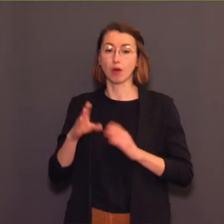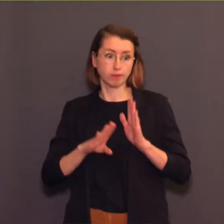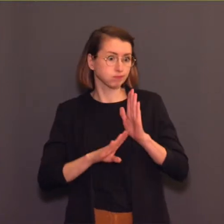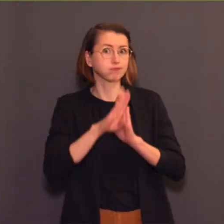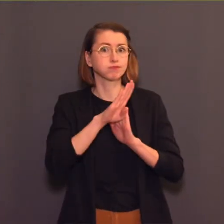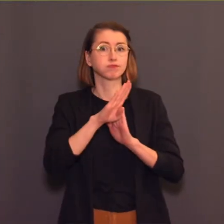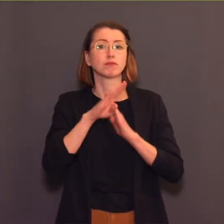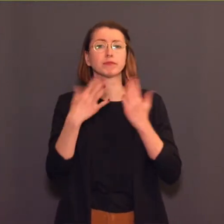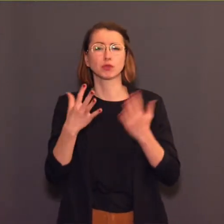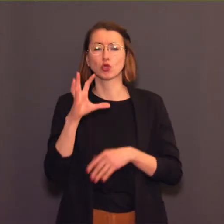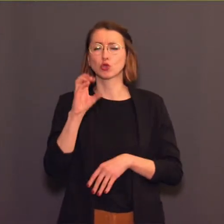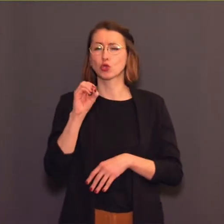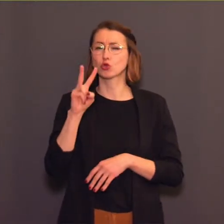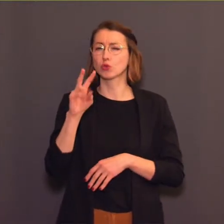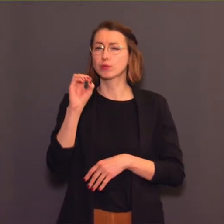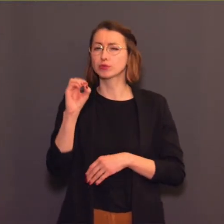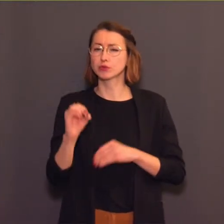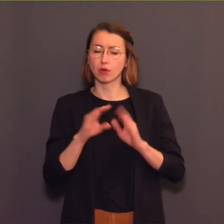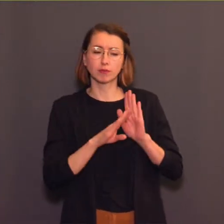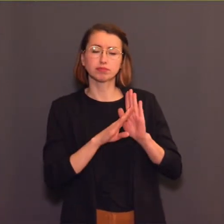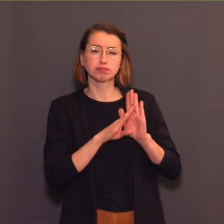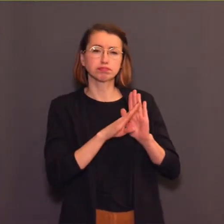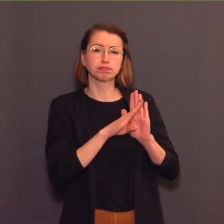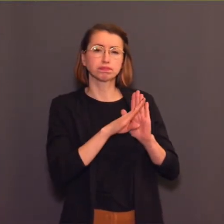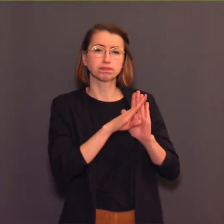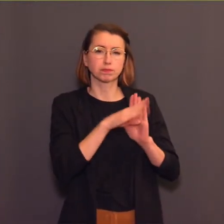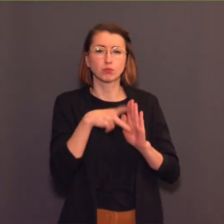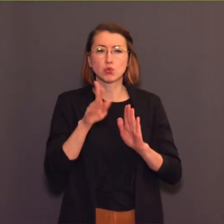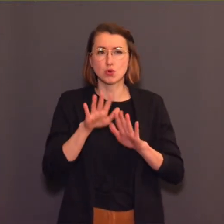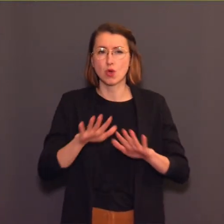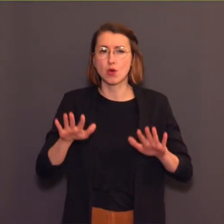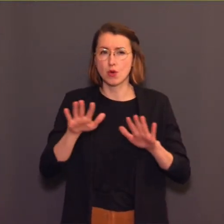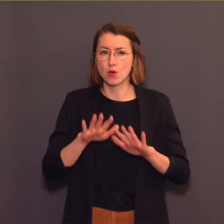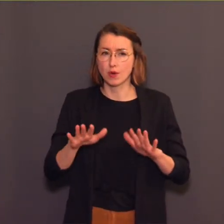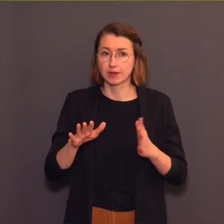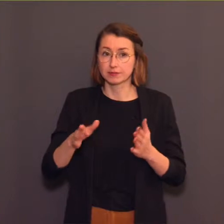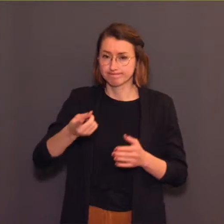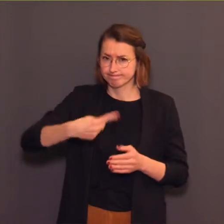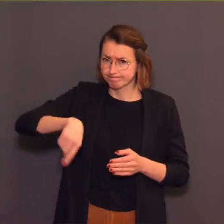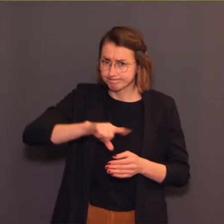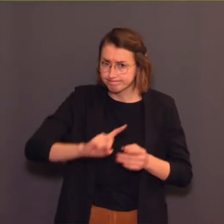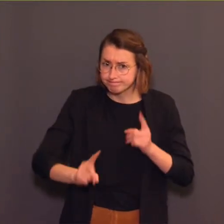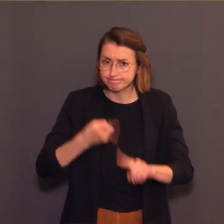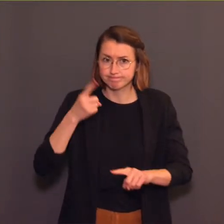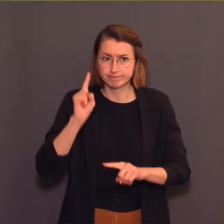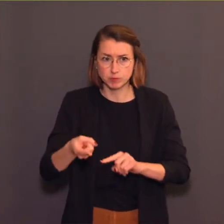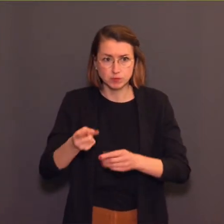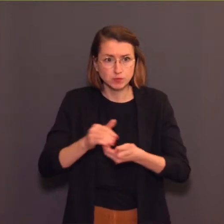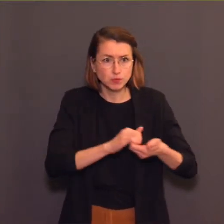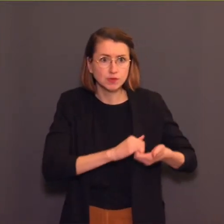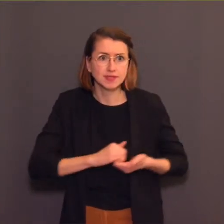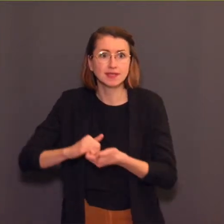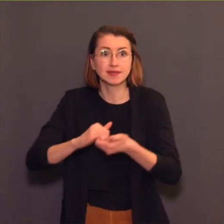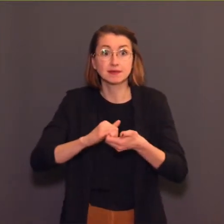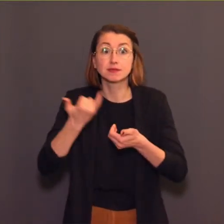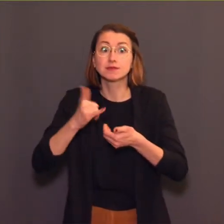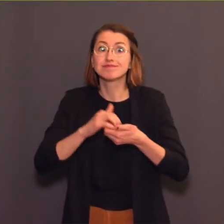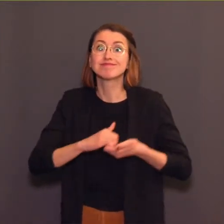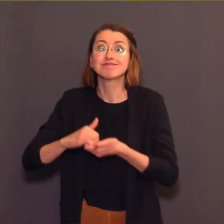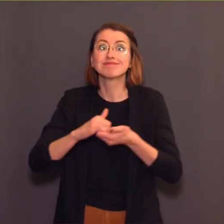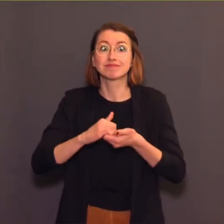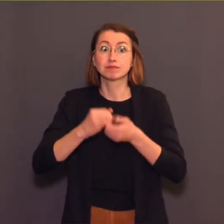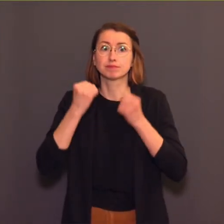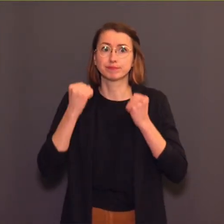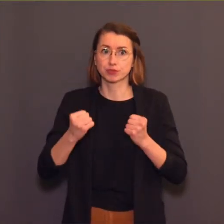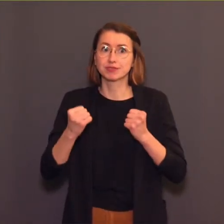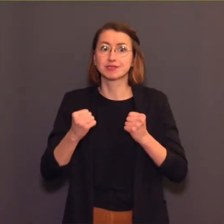Avec votre aide, en modifiant les choses, nous pourrions atteindre le pic des nouvelles contaminations d'ici une